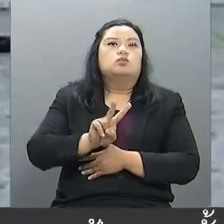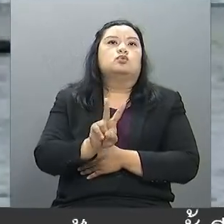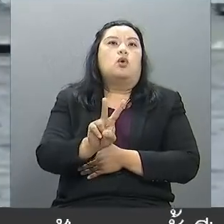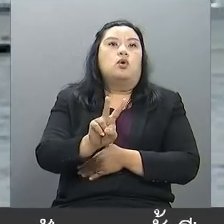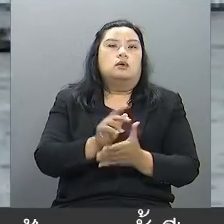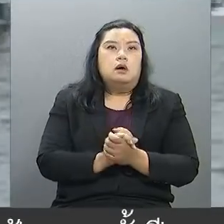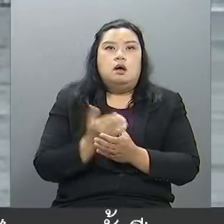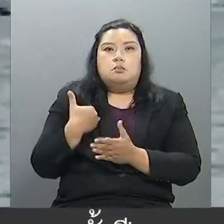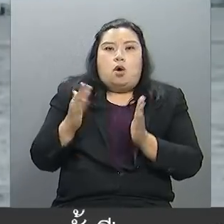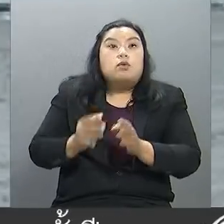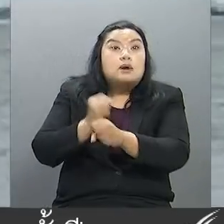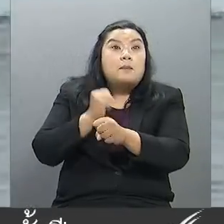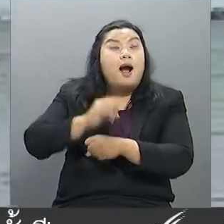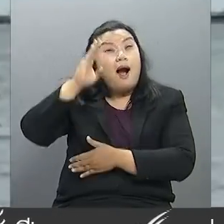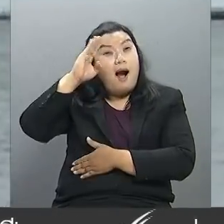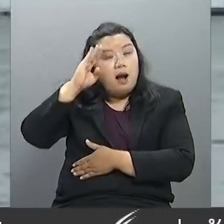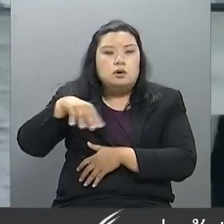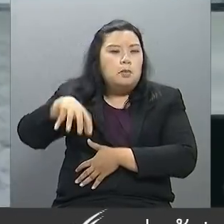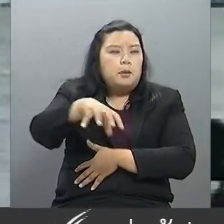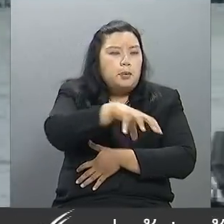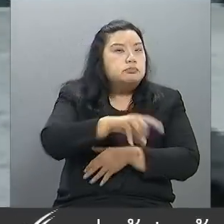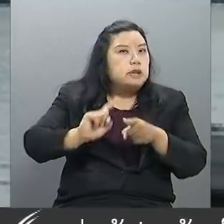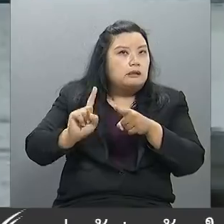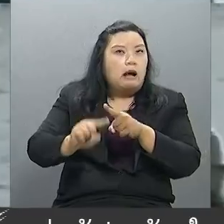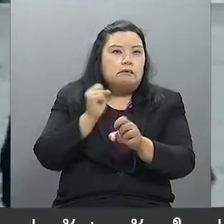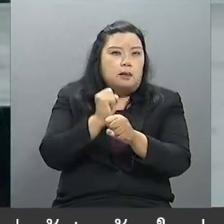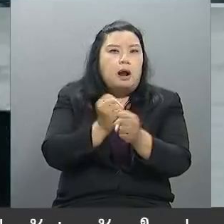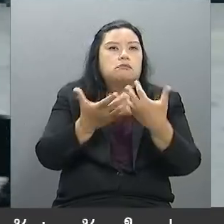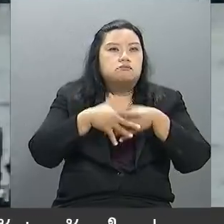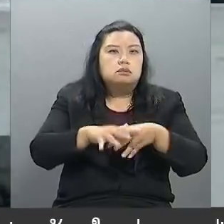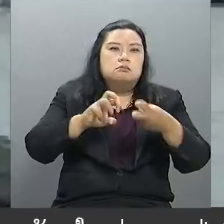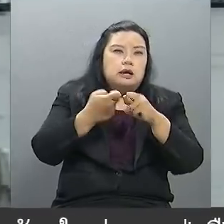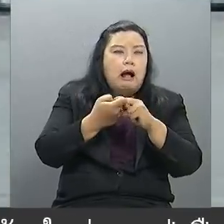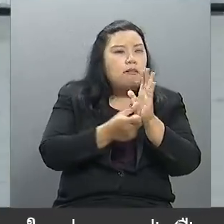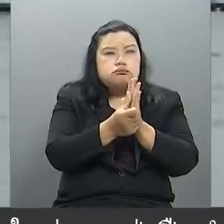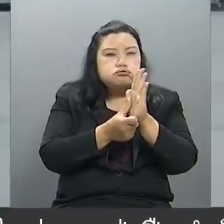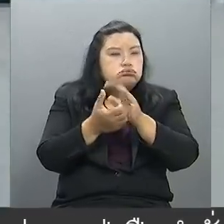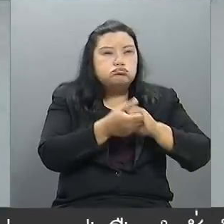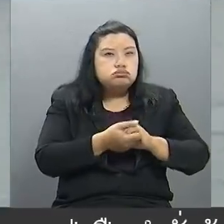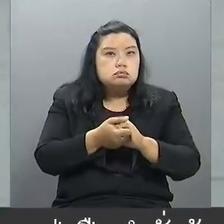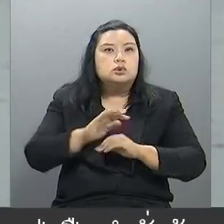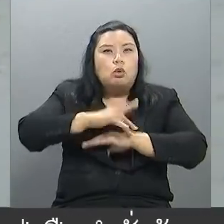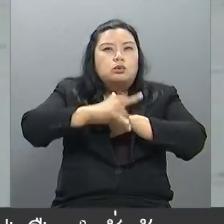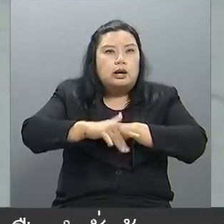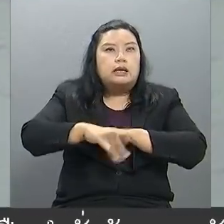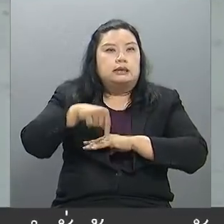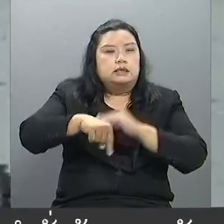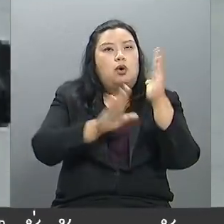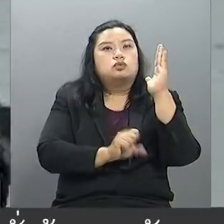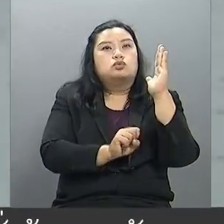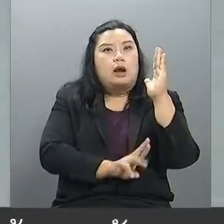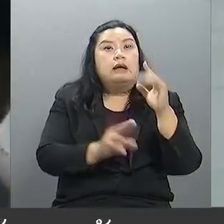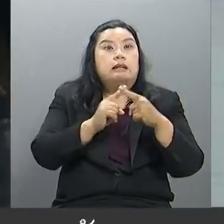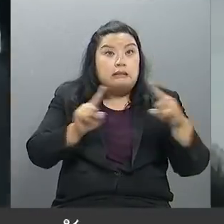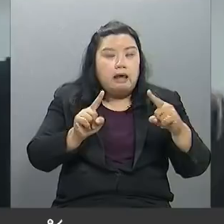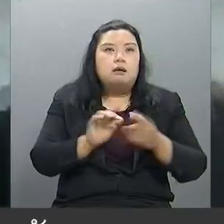น่วยงานที่พยายามบูรณาการทำงานแก้ไขปัญหาสถานการณ์กลางทะเลอ่าวบ้านดอนแต่ก็ยังคงมีความรุนแรง